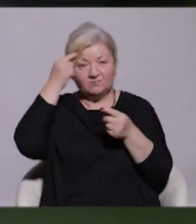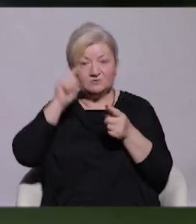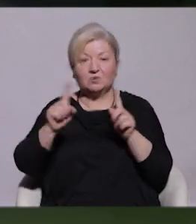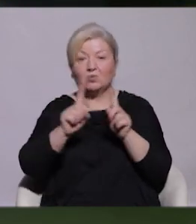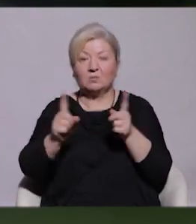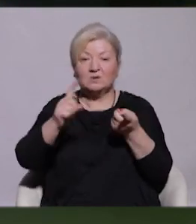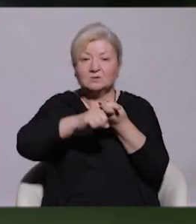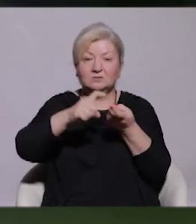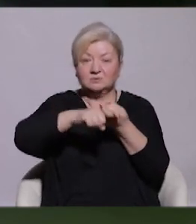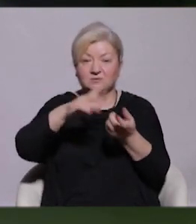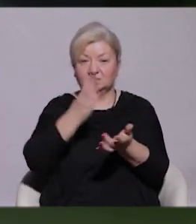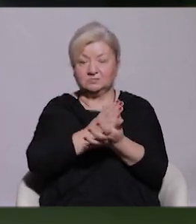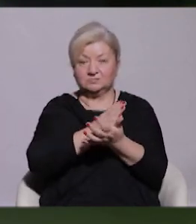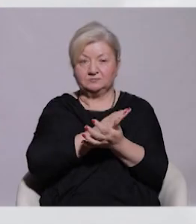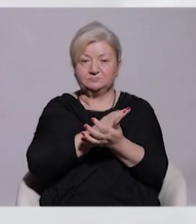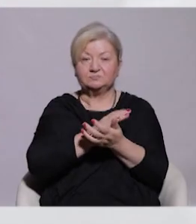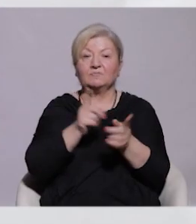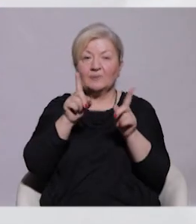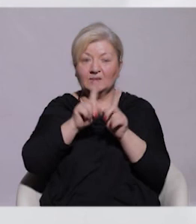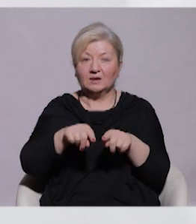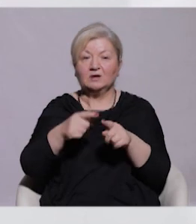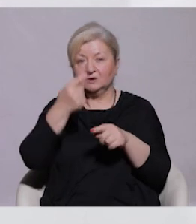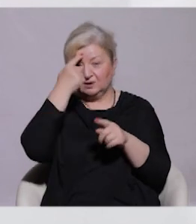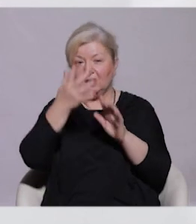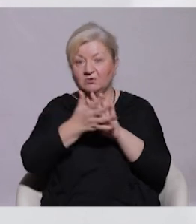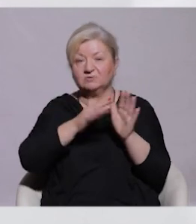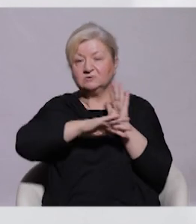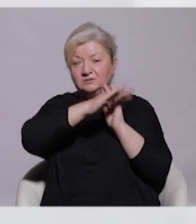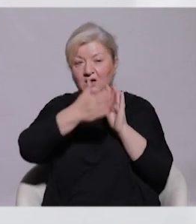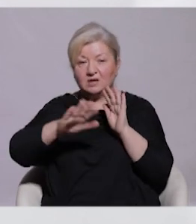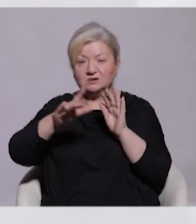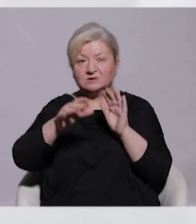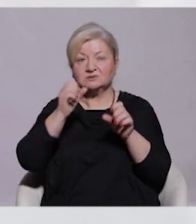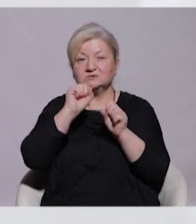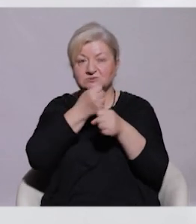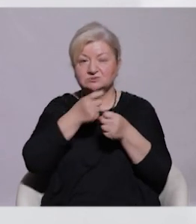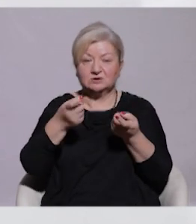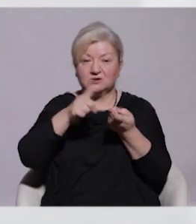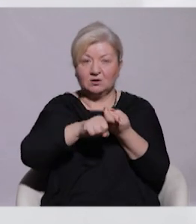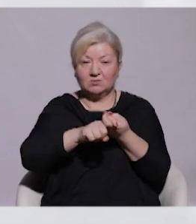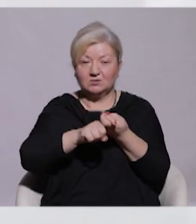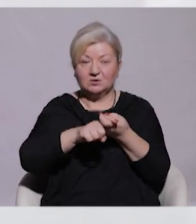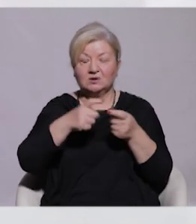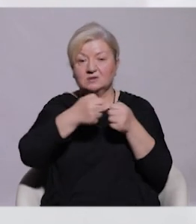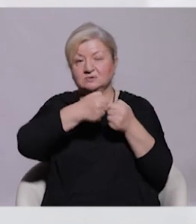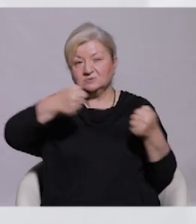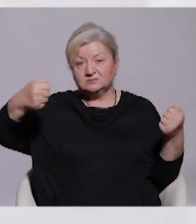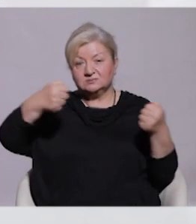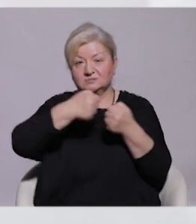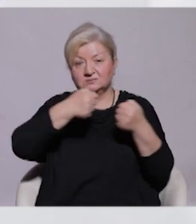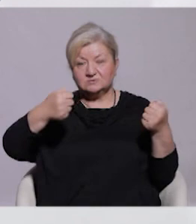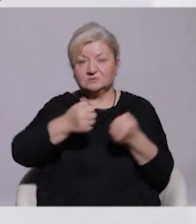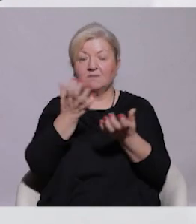ვიცოდეთ, რომელია ერთმანეთზე დამოკიდებული. ასევე გავიგეთ რომ ტალღის სიჩქარე დამოკიდებულია სიმის